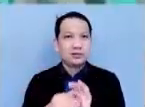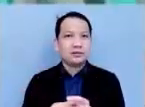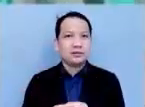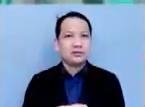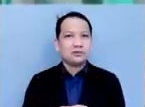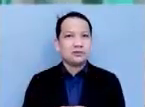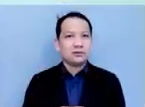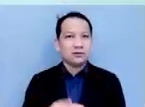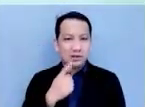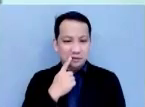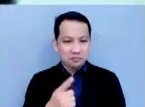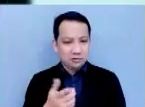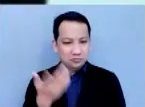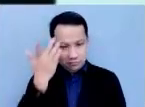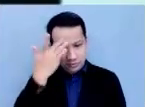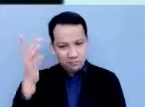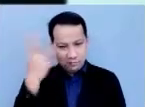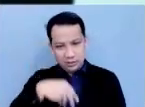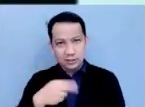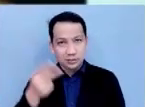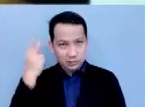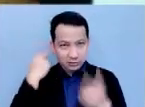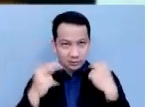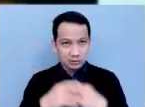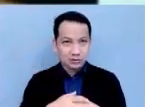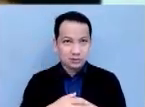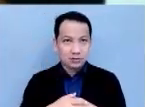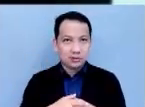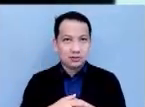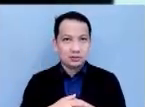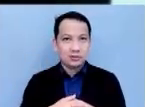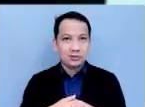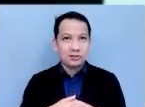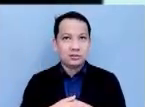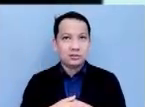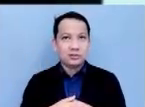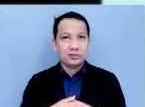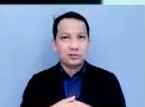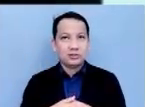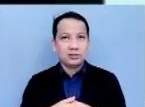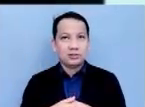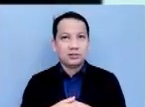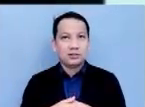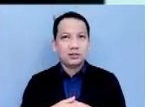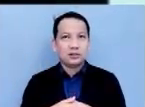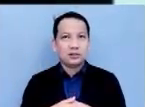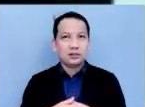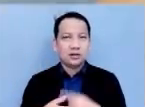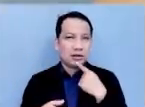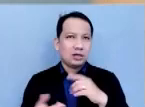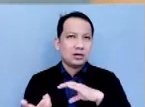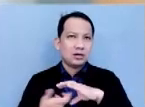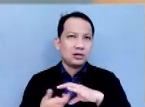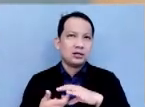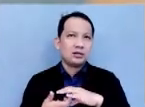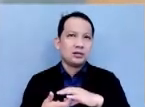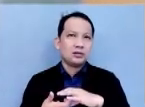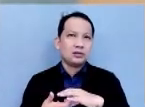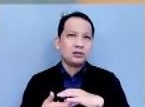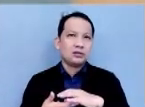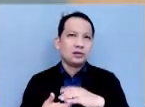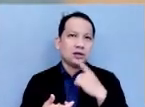dunk na gupit. Paano ka nagsimulang magkaroon ng mga kliyente sa liga? Nagkaroon ako ng customer